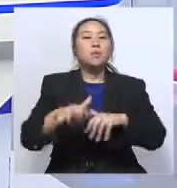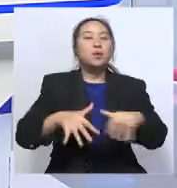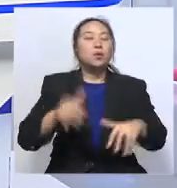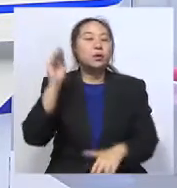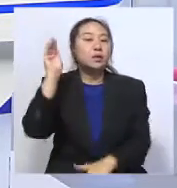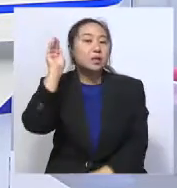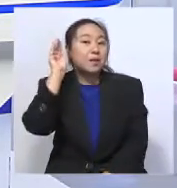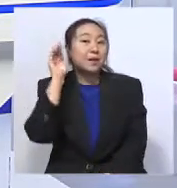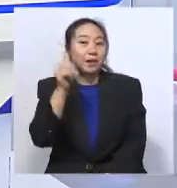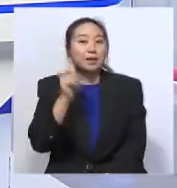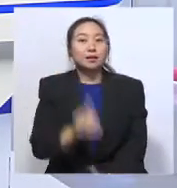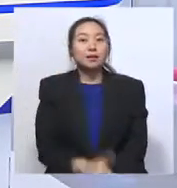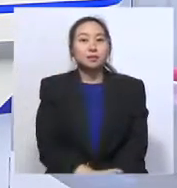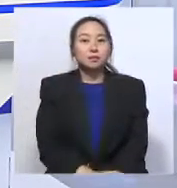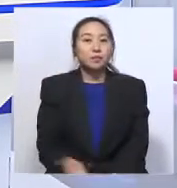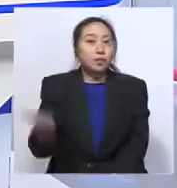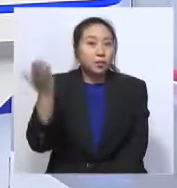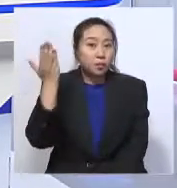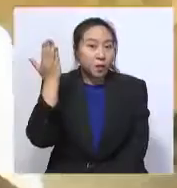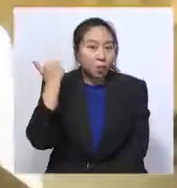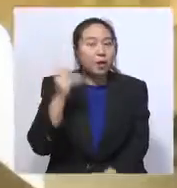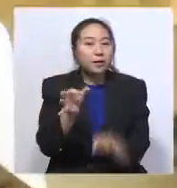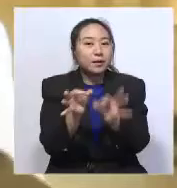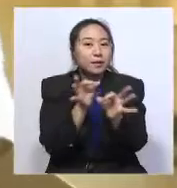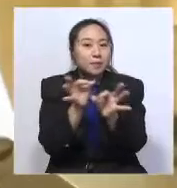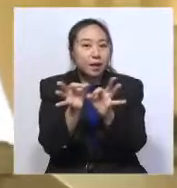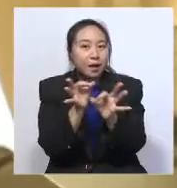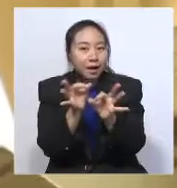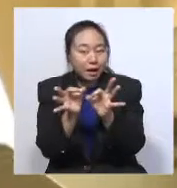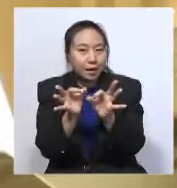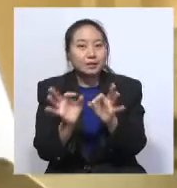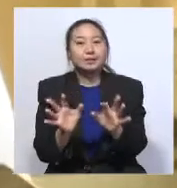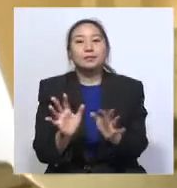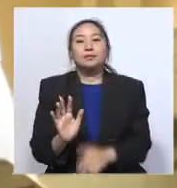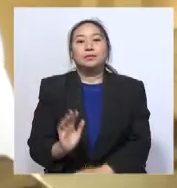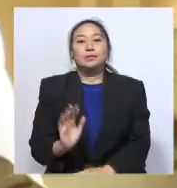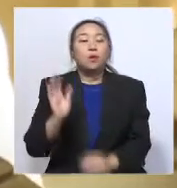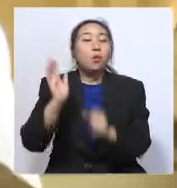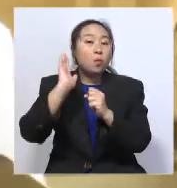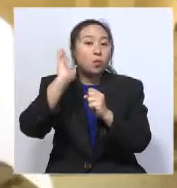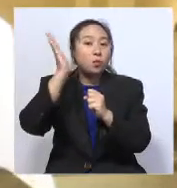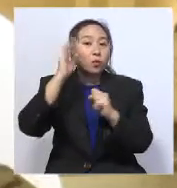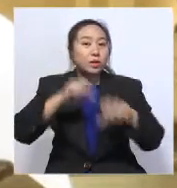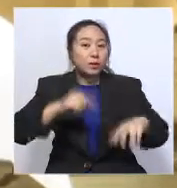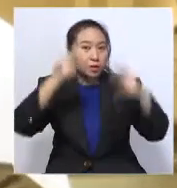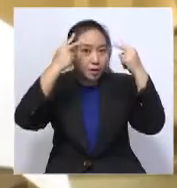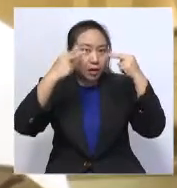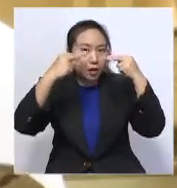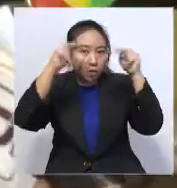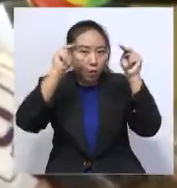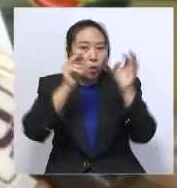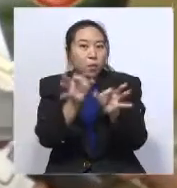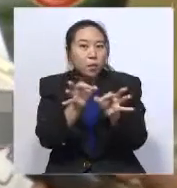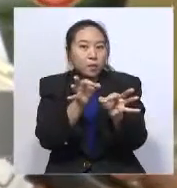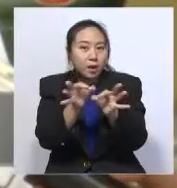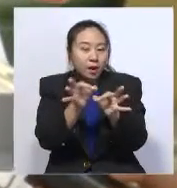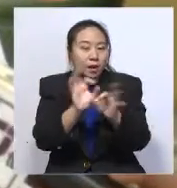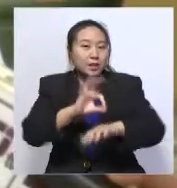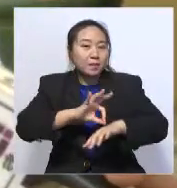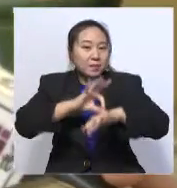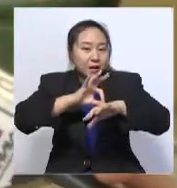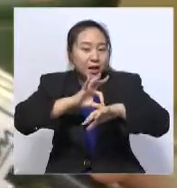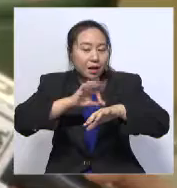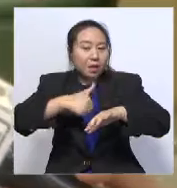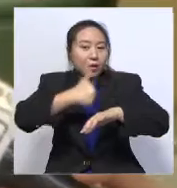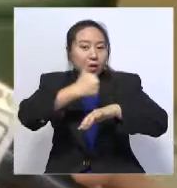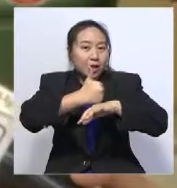กับประชาชนด้วย เมื่อวานนี้นะคะท่านก็ออกมาชี้แจงนะคะทางพลโทสรรเสริญแก้วกำเนิดโฆษกประจำสำนักนายกรัฐมนตรีรักษาราชการ